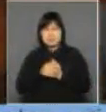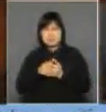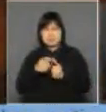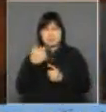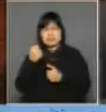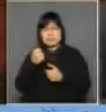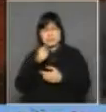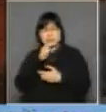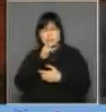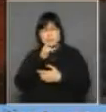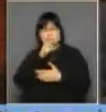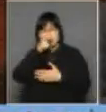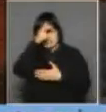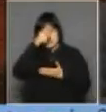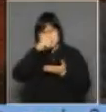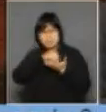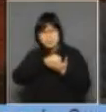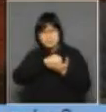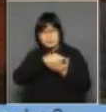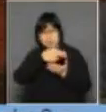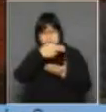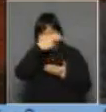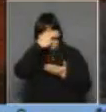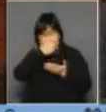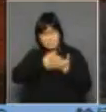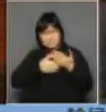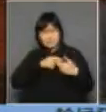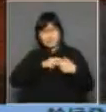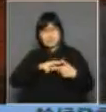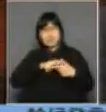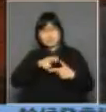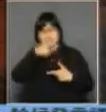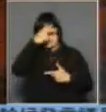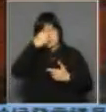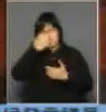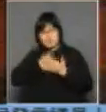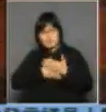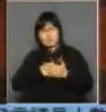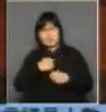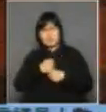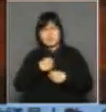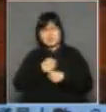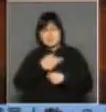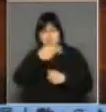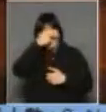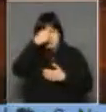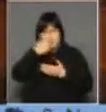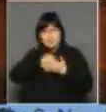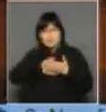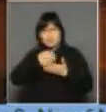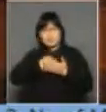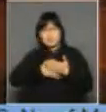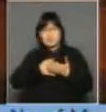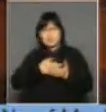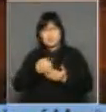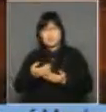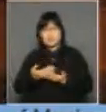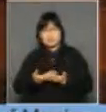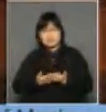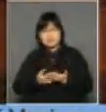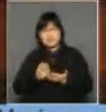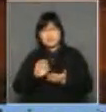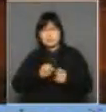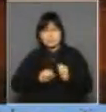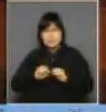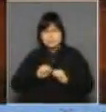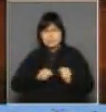官員制定政策、推行政策、執行政策沒有方寸、沒有秩序、